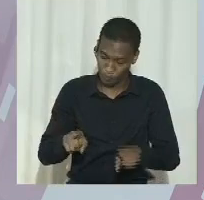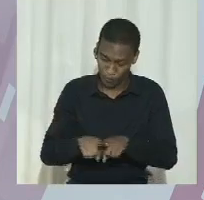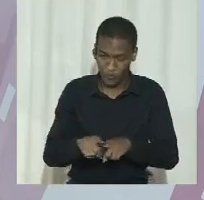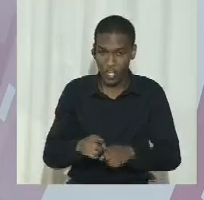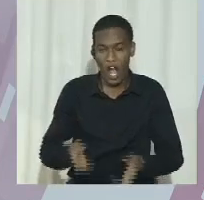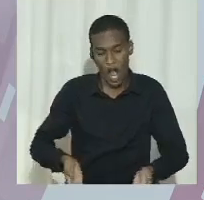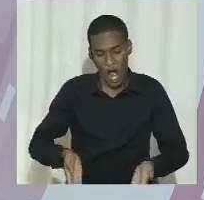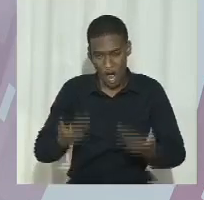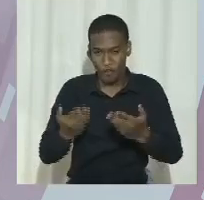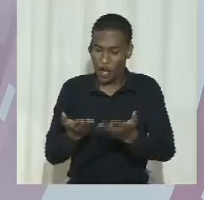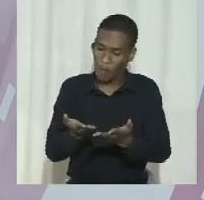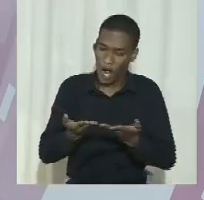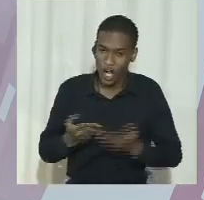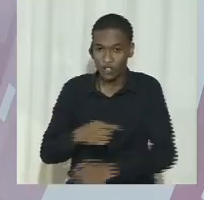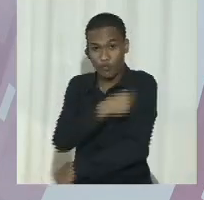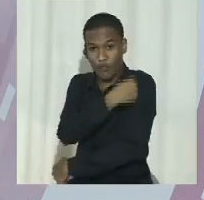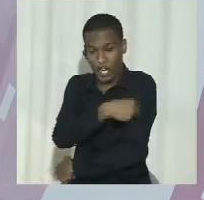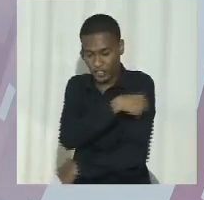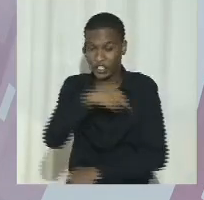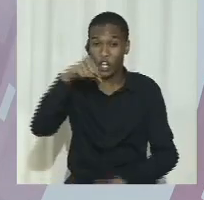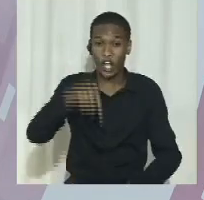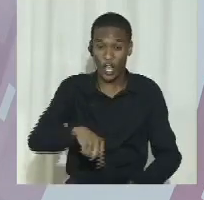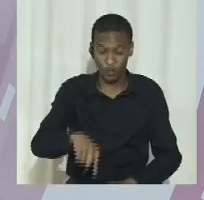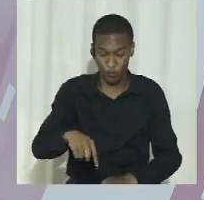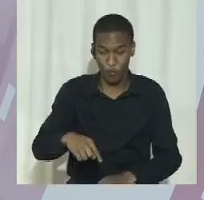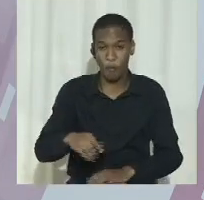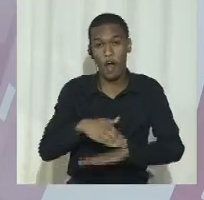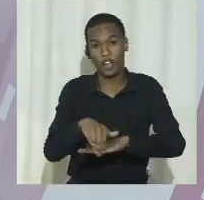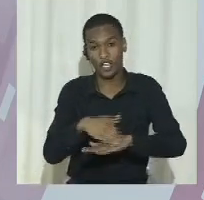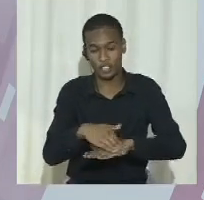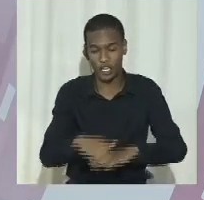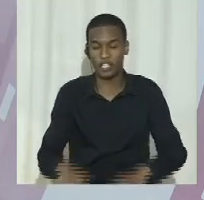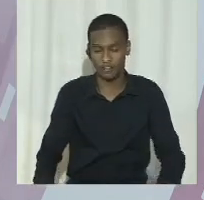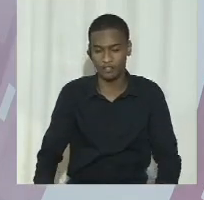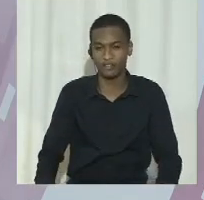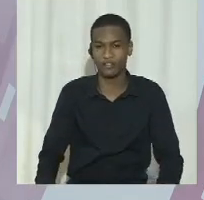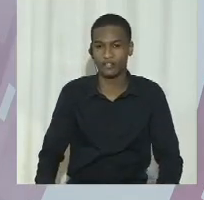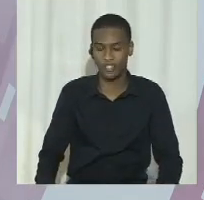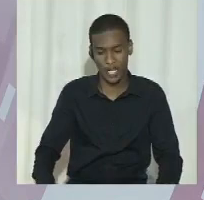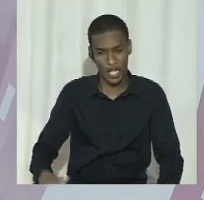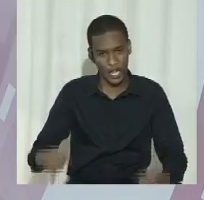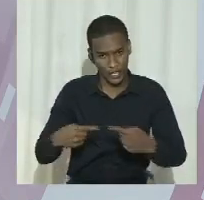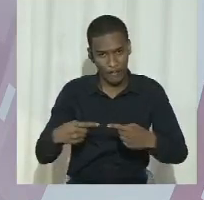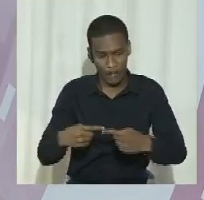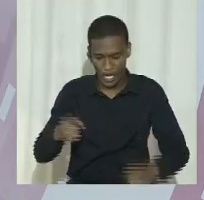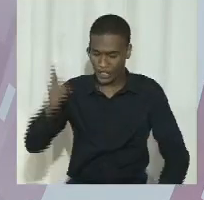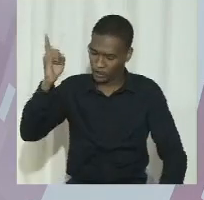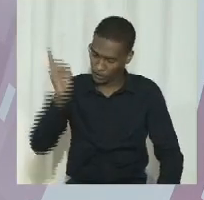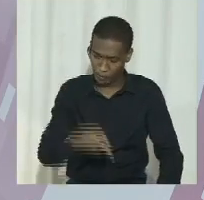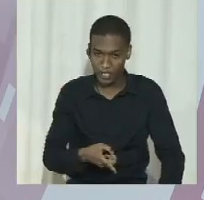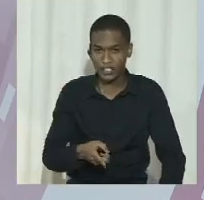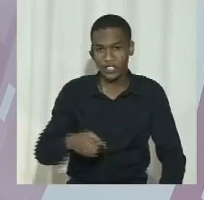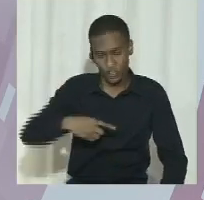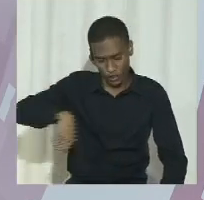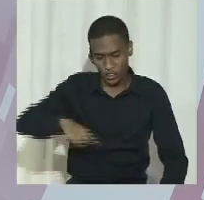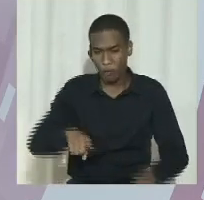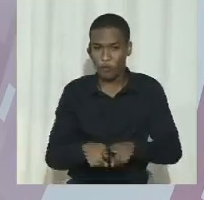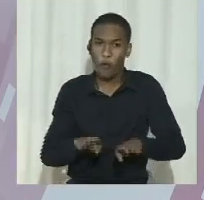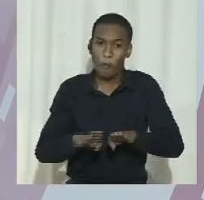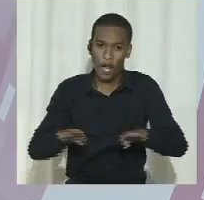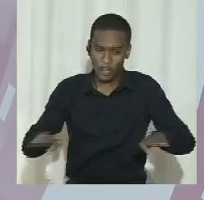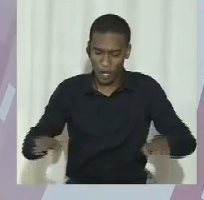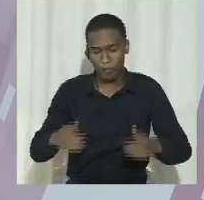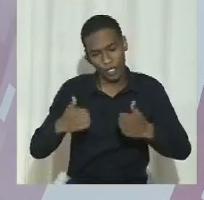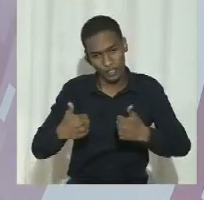ny vaksiny a asika eto Madagasikara ao anatin'izany nefa dia tsy maintsy alamintsika tsara misy fandaminana ka